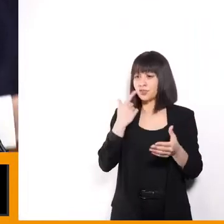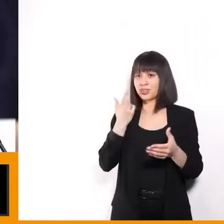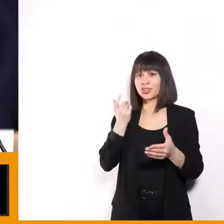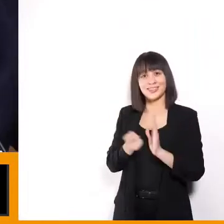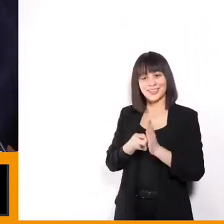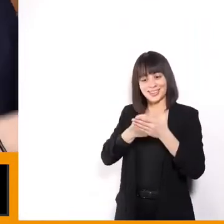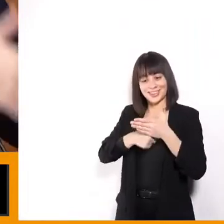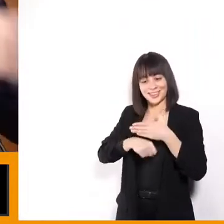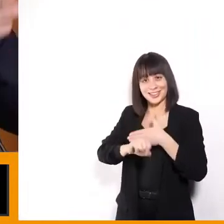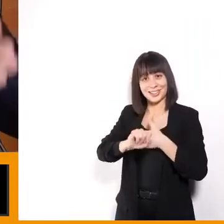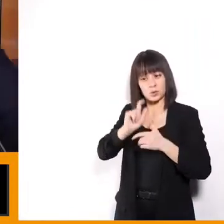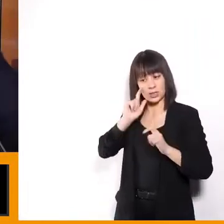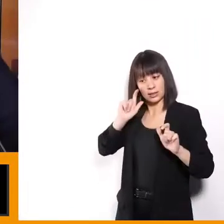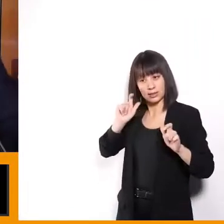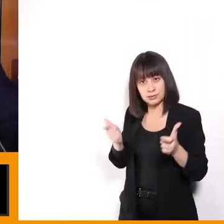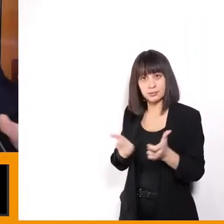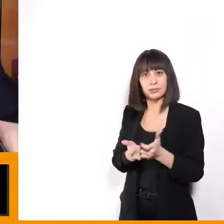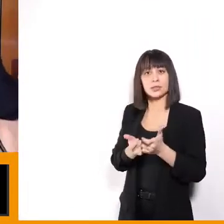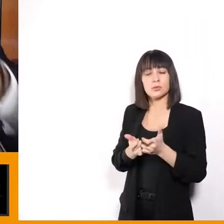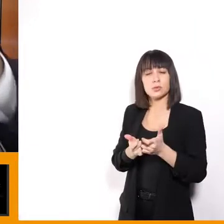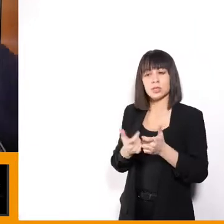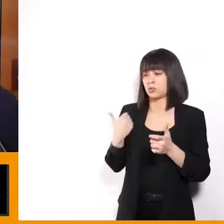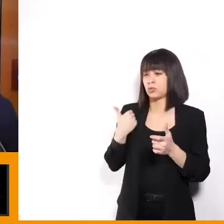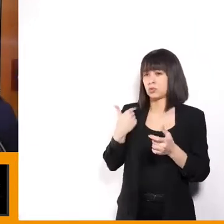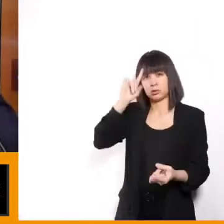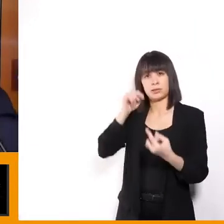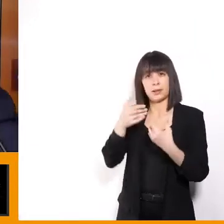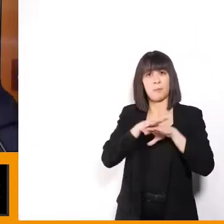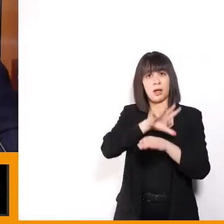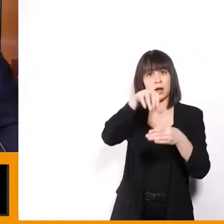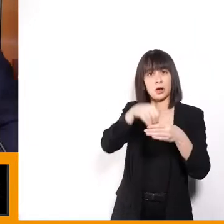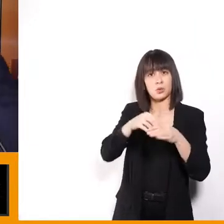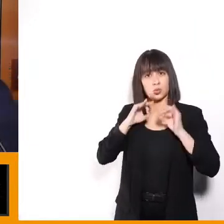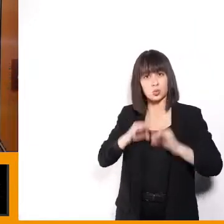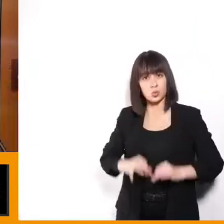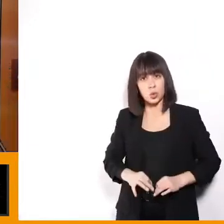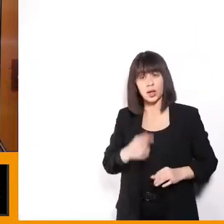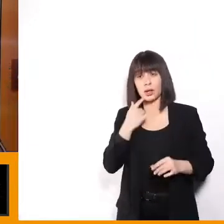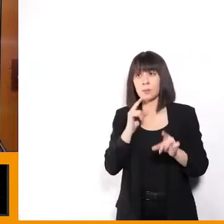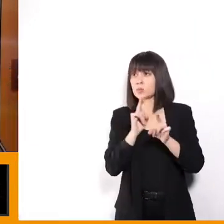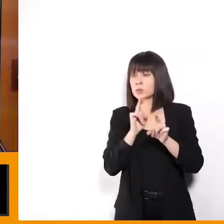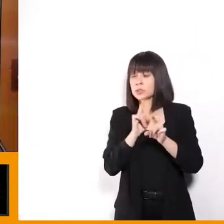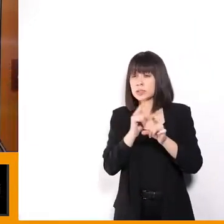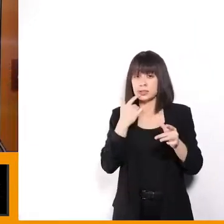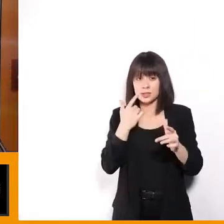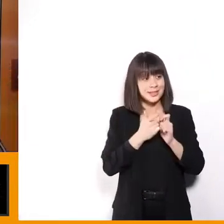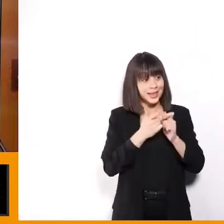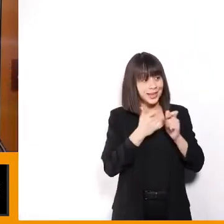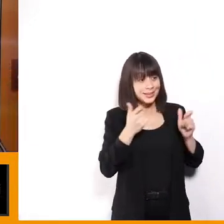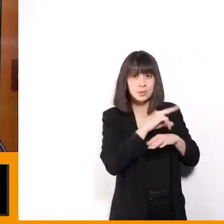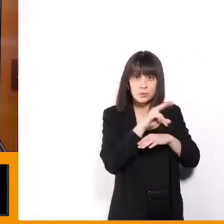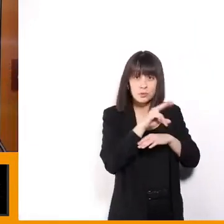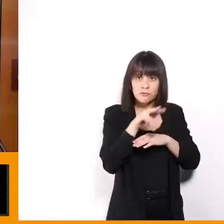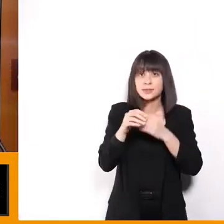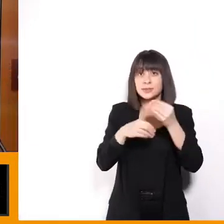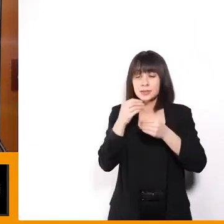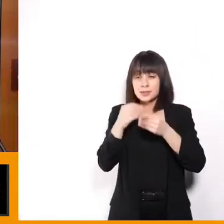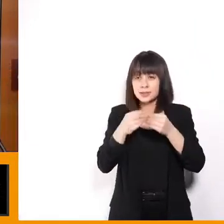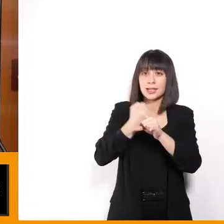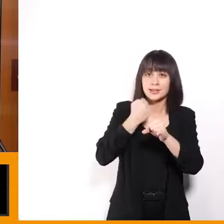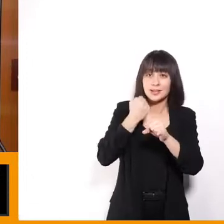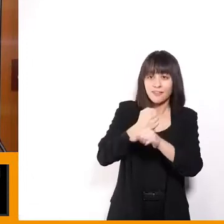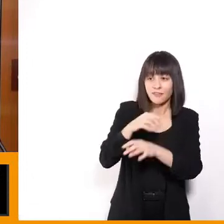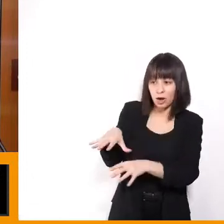le diagnostic? On a parlé tout à l'heure de l'inclusion scolaire, mais c'est également la vie des établissements, c'est ensuite le travail, l'emploi, le